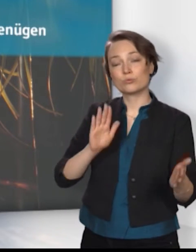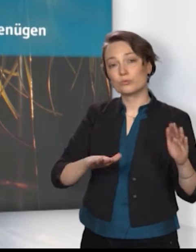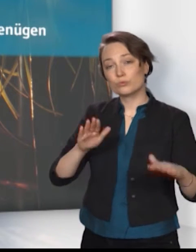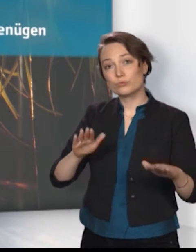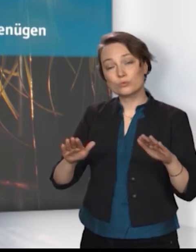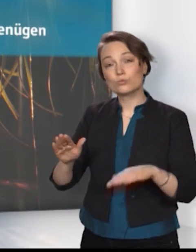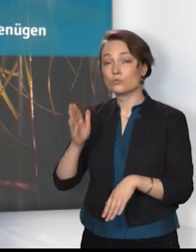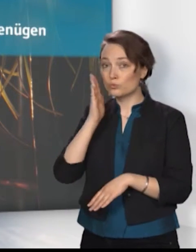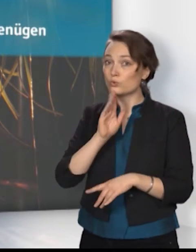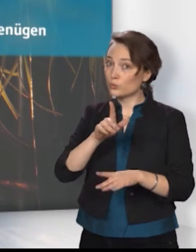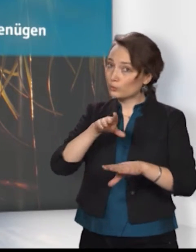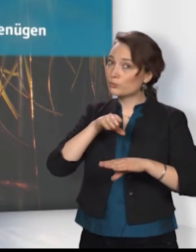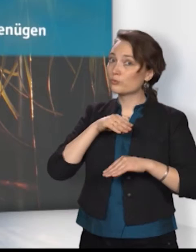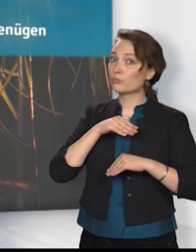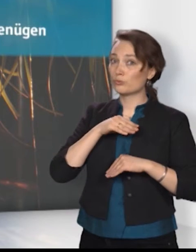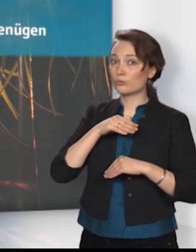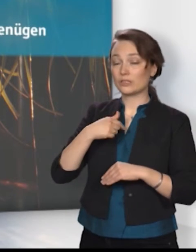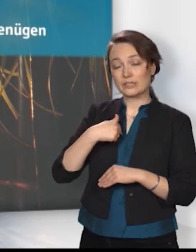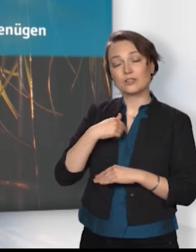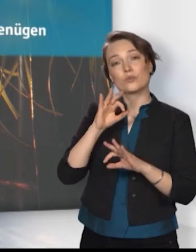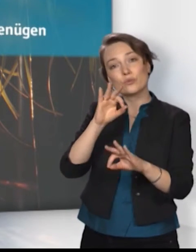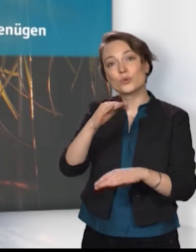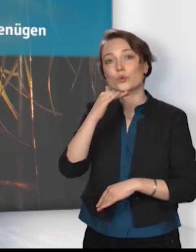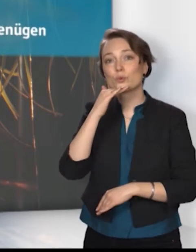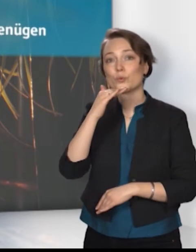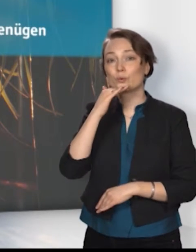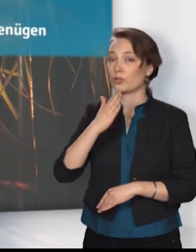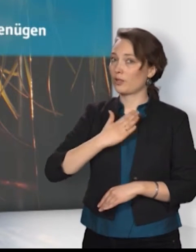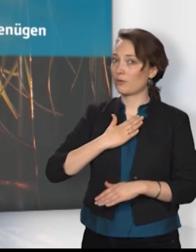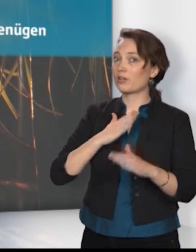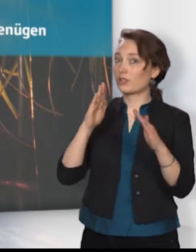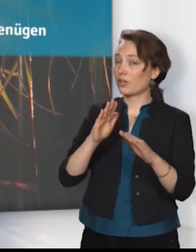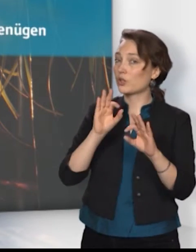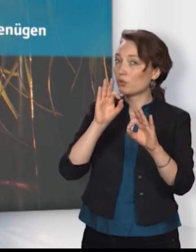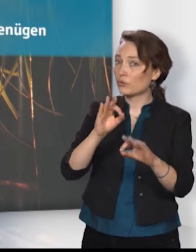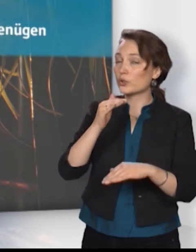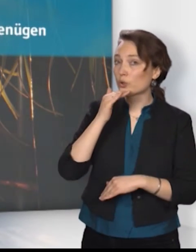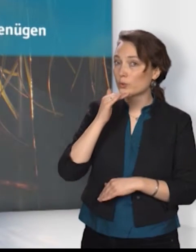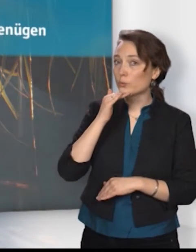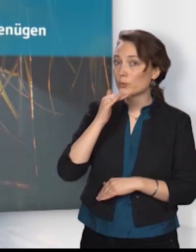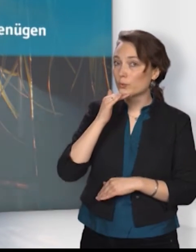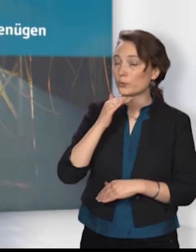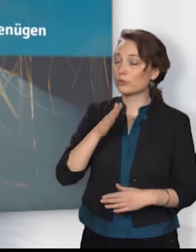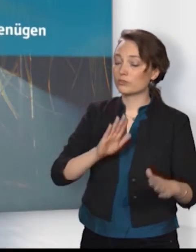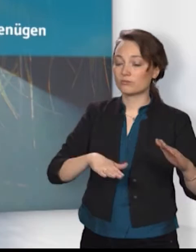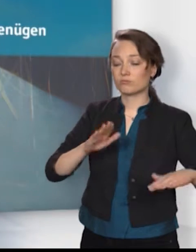Lass dir an mir, an meiner Gnade genügen.